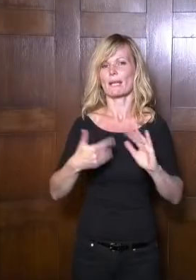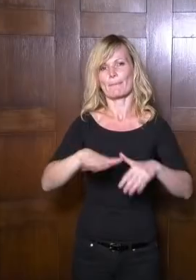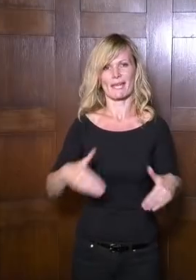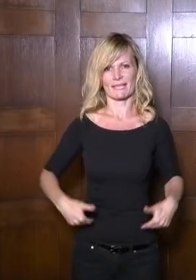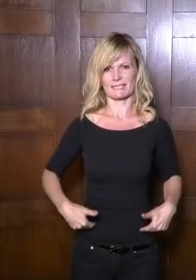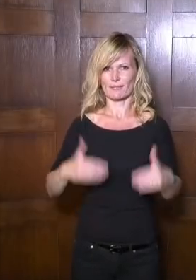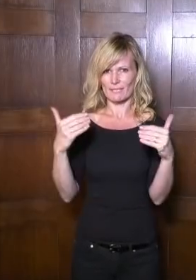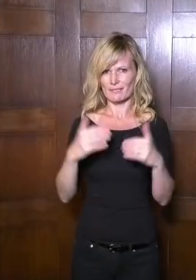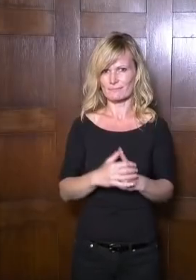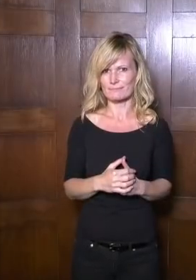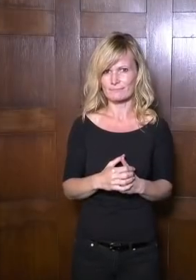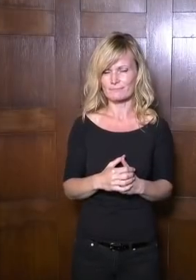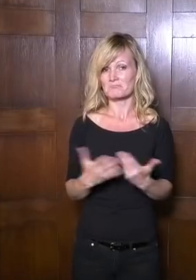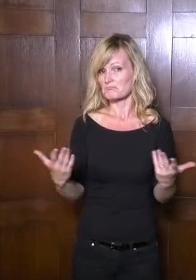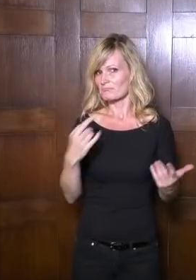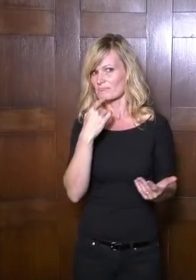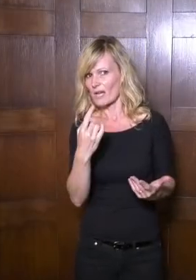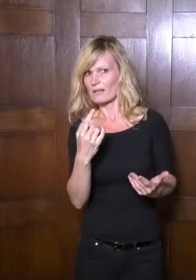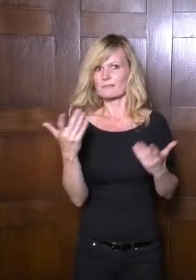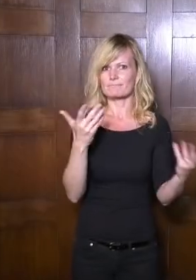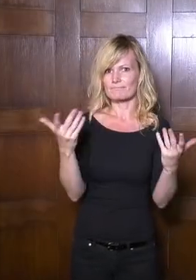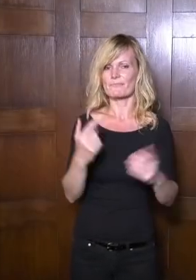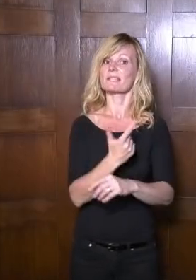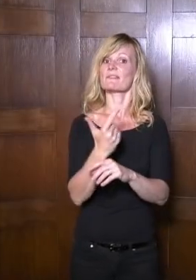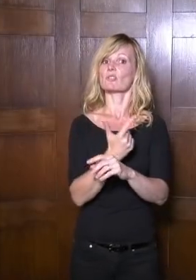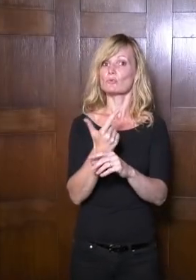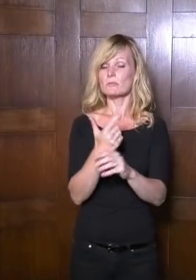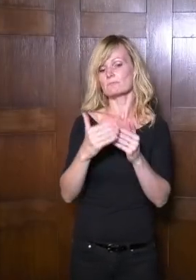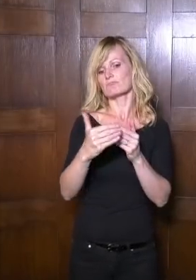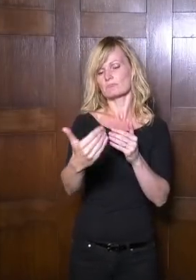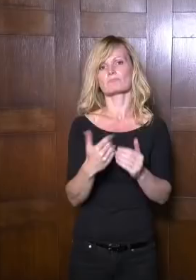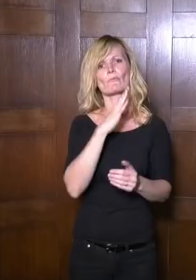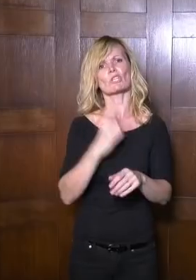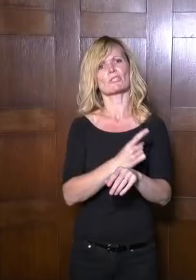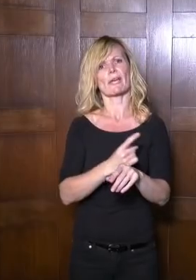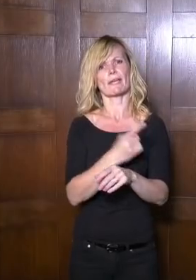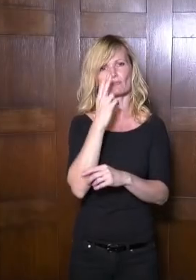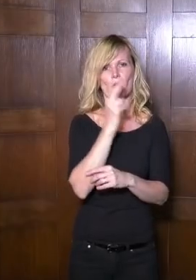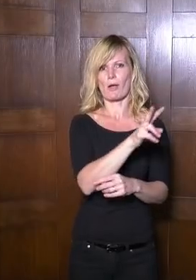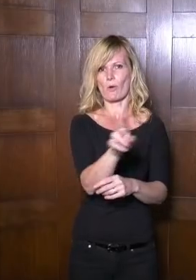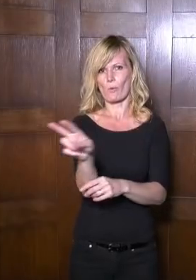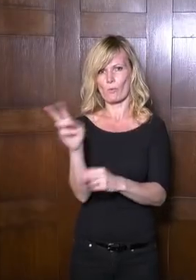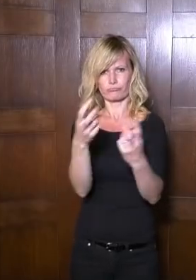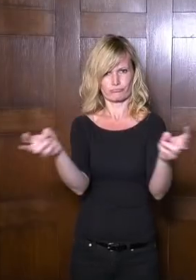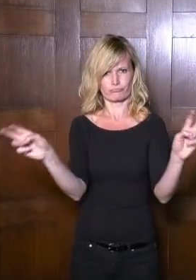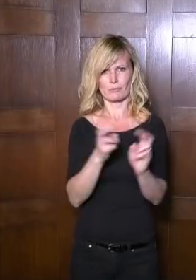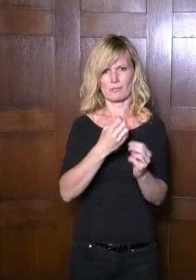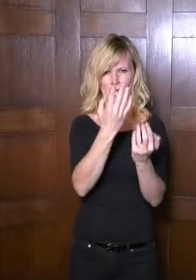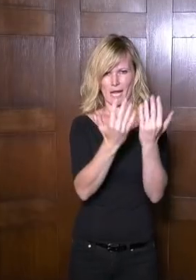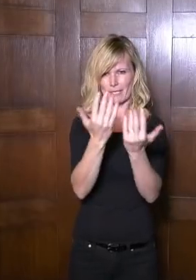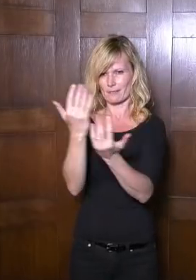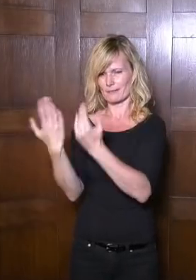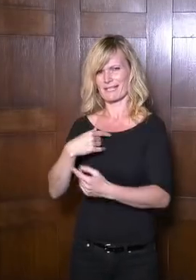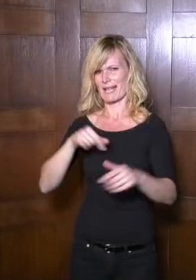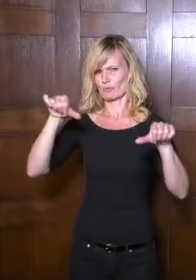bei dem, was man sagt. 2 Stunden ist zunächst mal viel Zeit, wenn Sie in die Runde schauen und rechnen können. Ich bin beim Rechnen